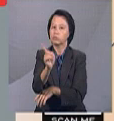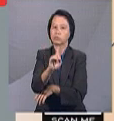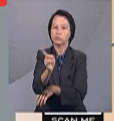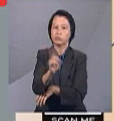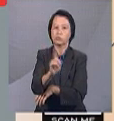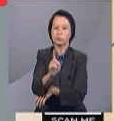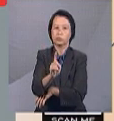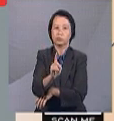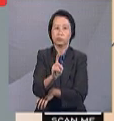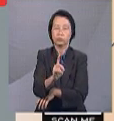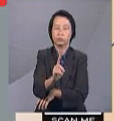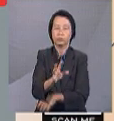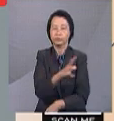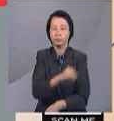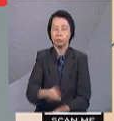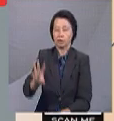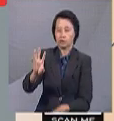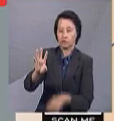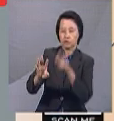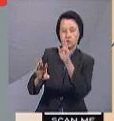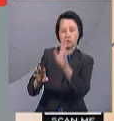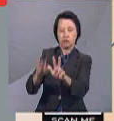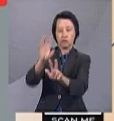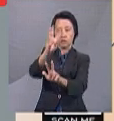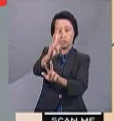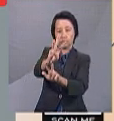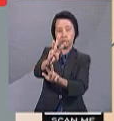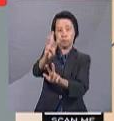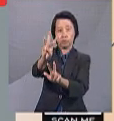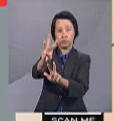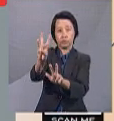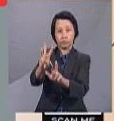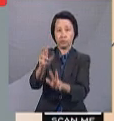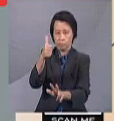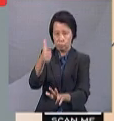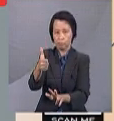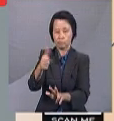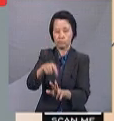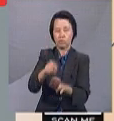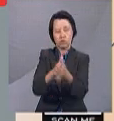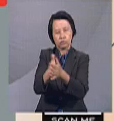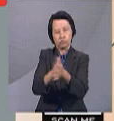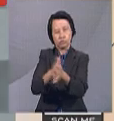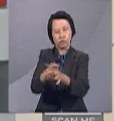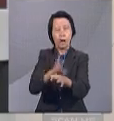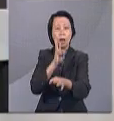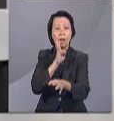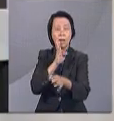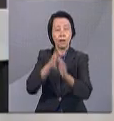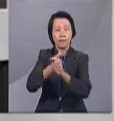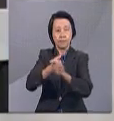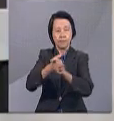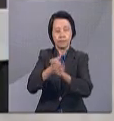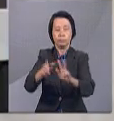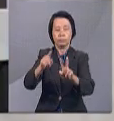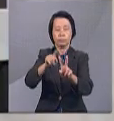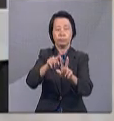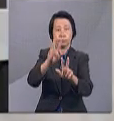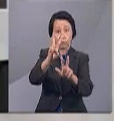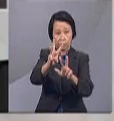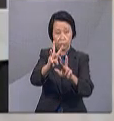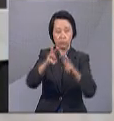conversation amalkan tiga dari Uye tua segera mencuci tangan dengan air dan sabun W sangat digalakkan